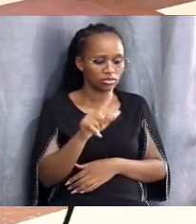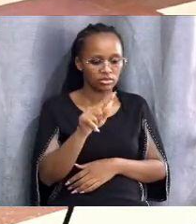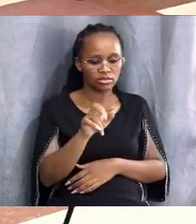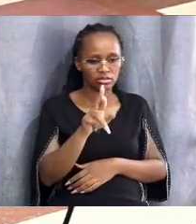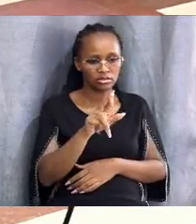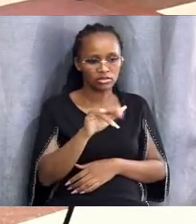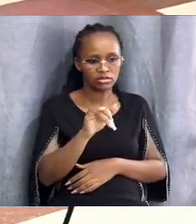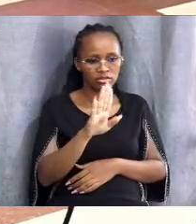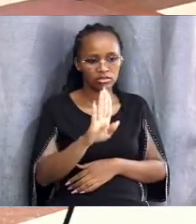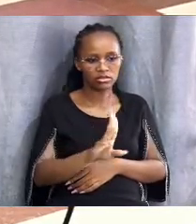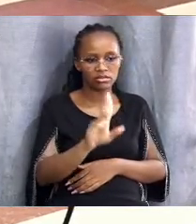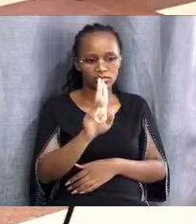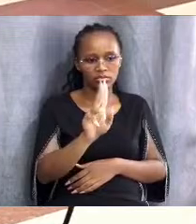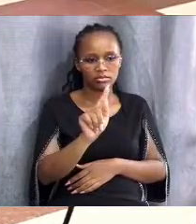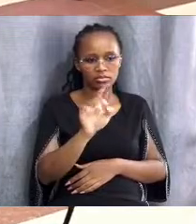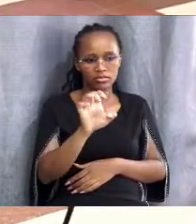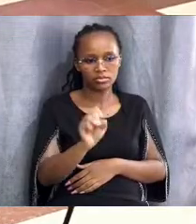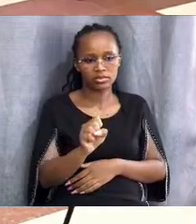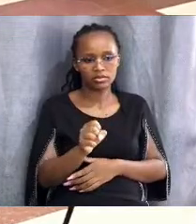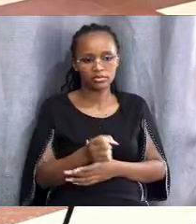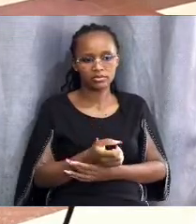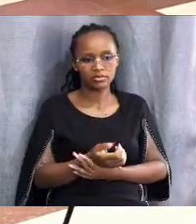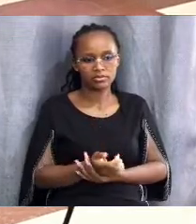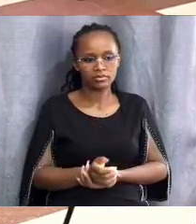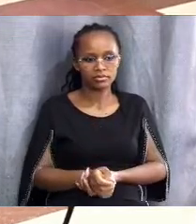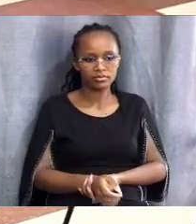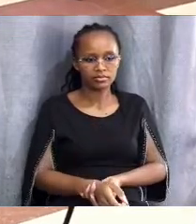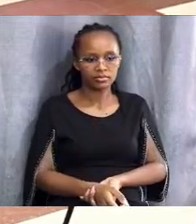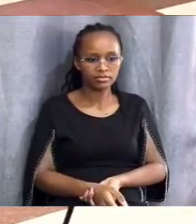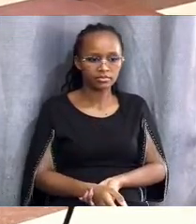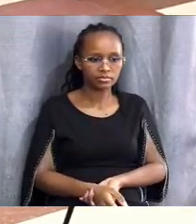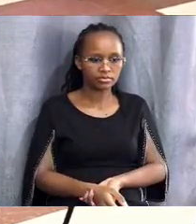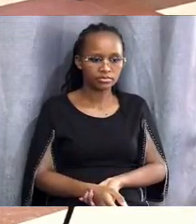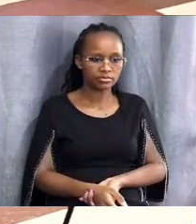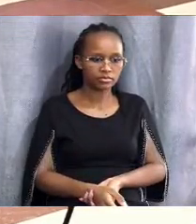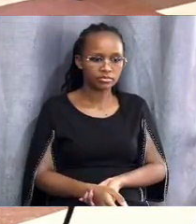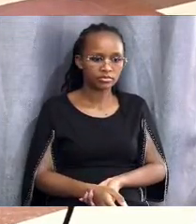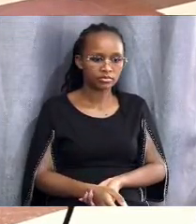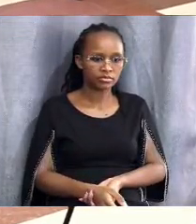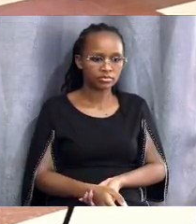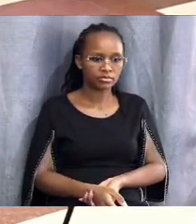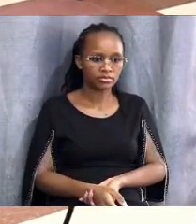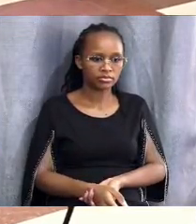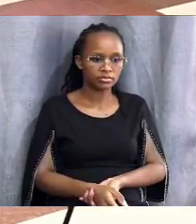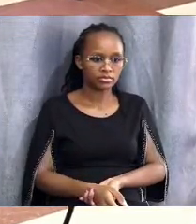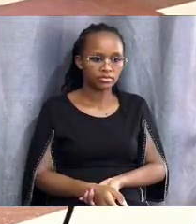tributes, wajiadae. Ndio tuweze kuenda systematically, tafadhali.